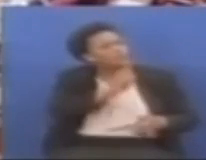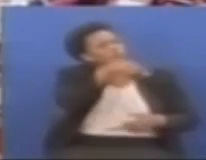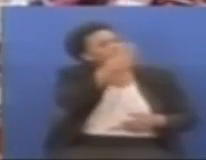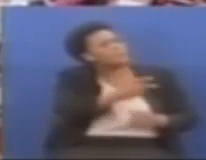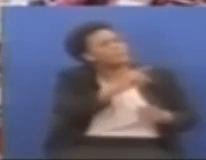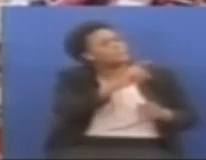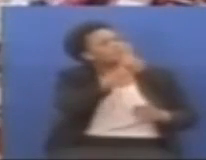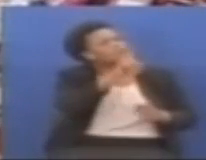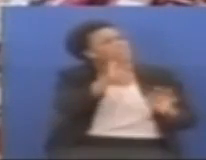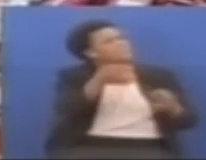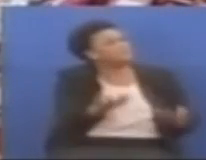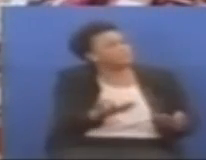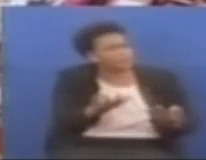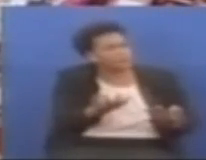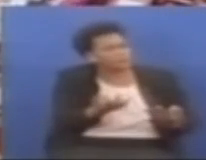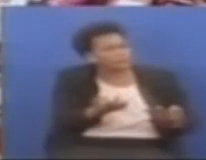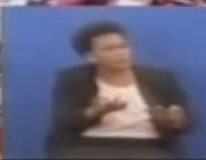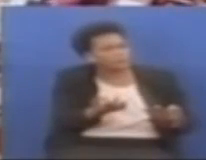viongozi wa wilaya ya Kirwa,